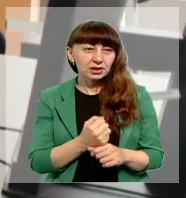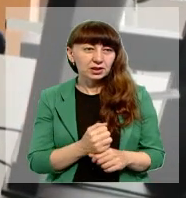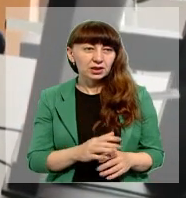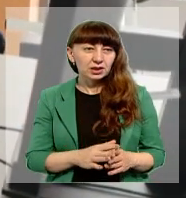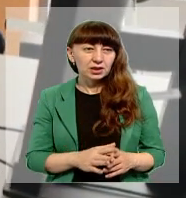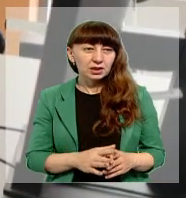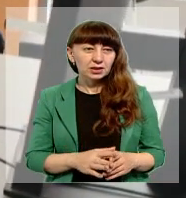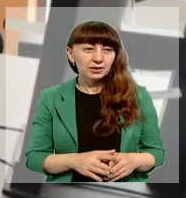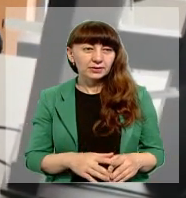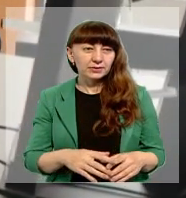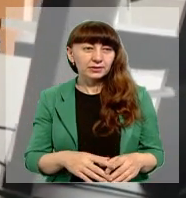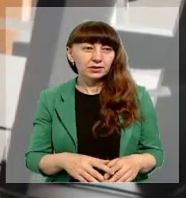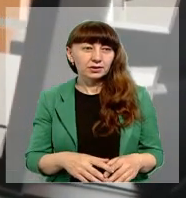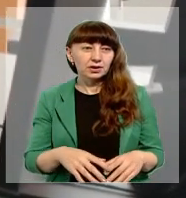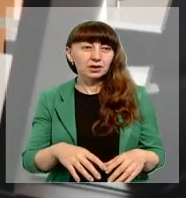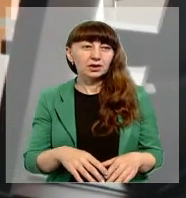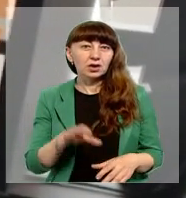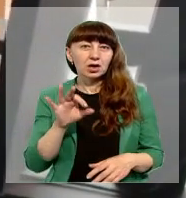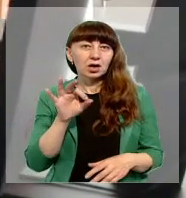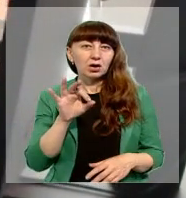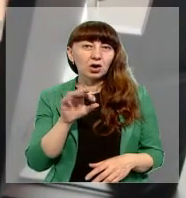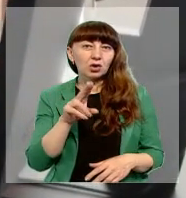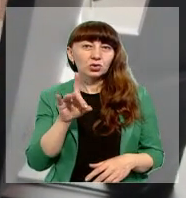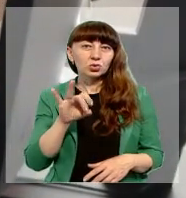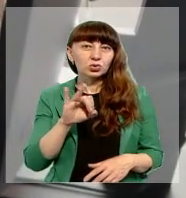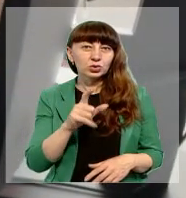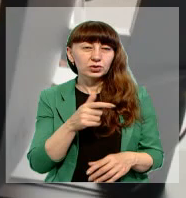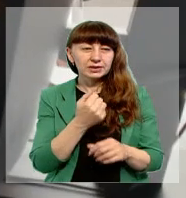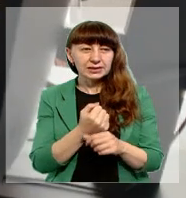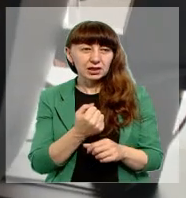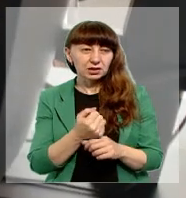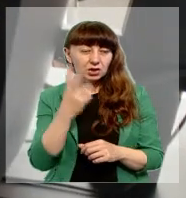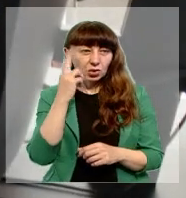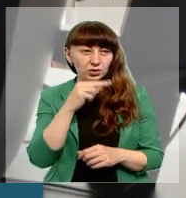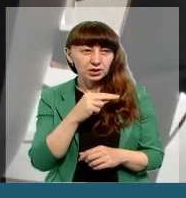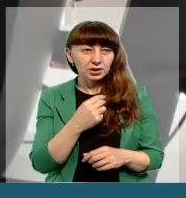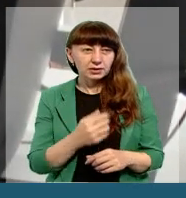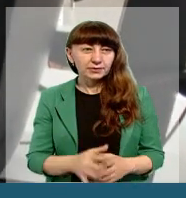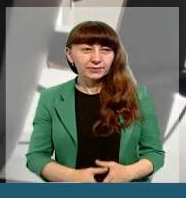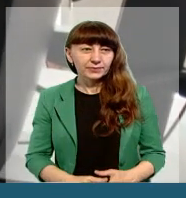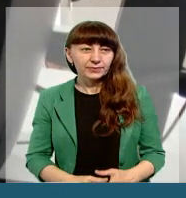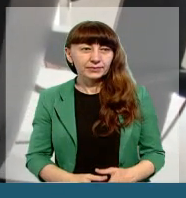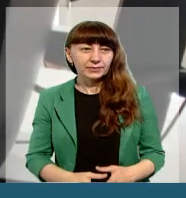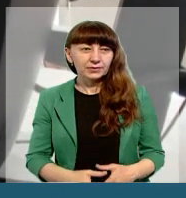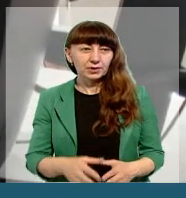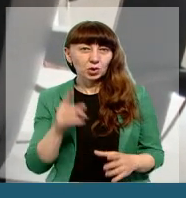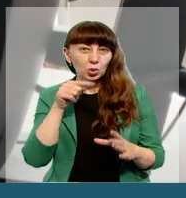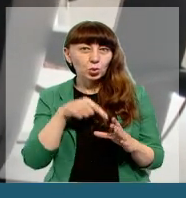немного сгибать, как бы окружно сделать. Научился делать